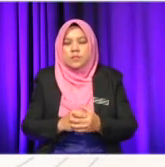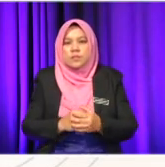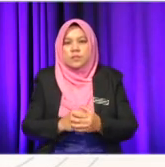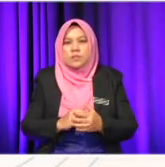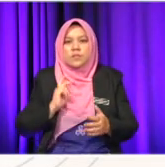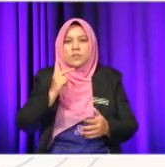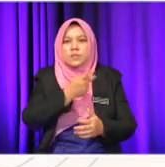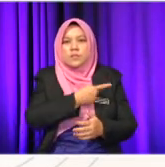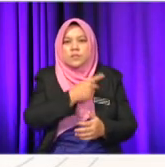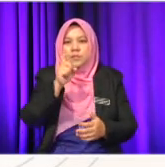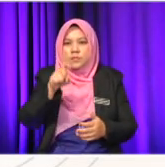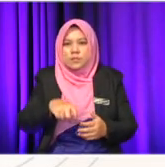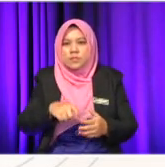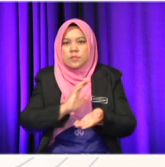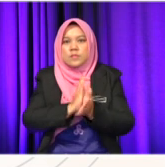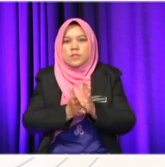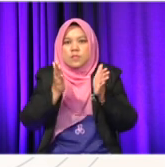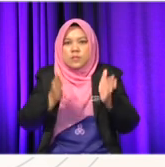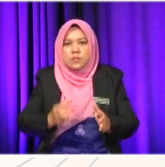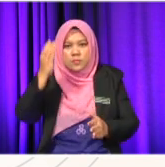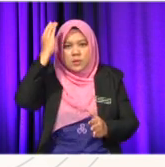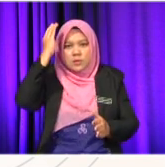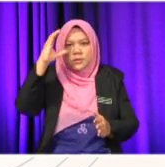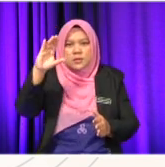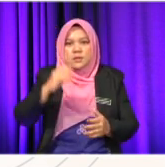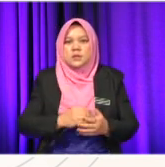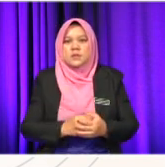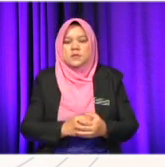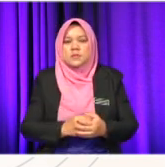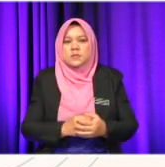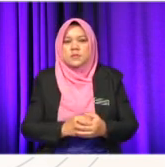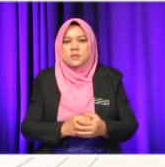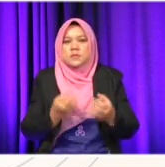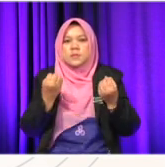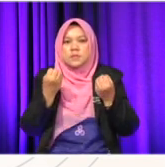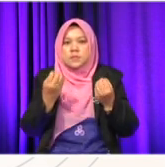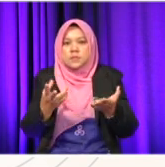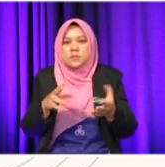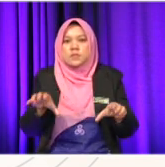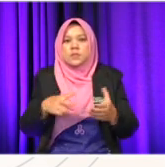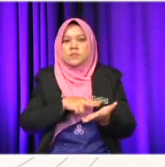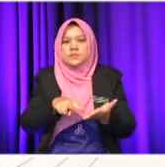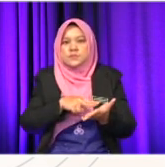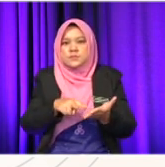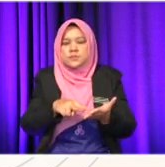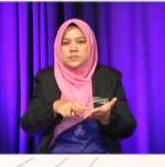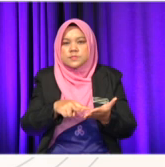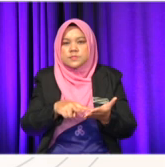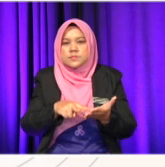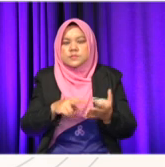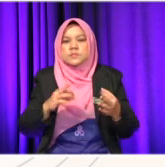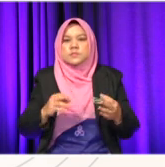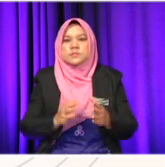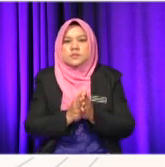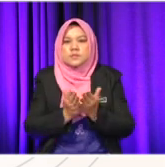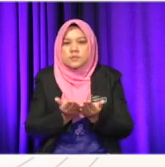kena jadi orang yang kreatif macam mana ndak jadi kreatif kamu Inilah banyak membuat bacaan tak kiri lah sama ada secara fisika